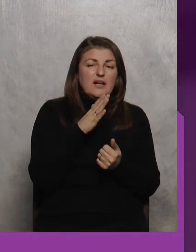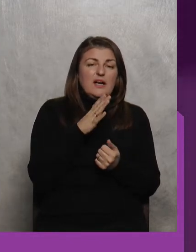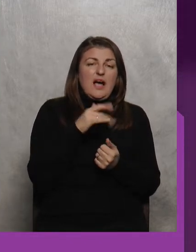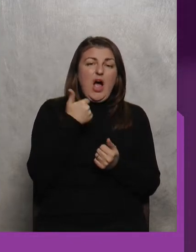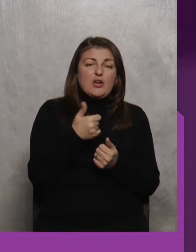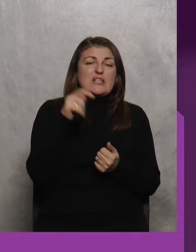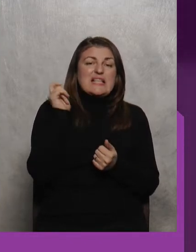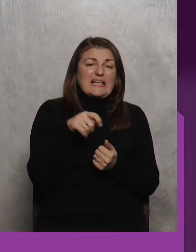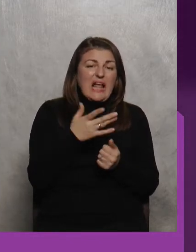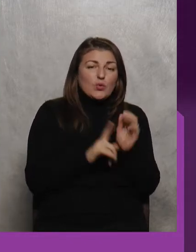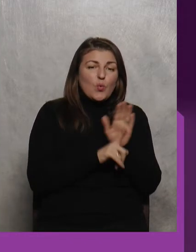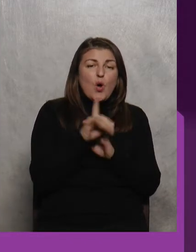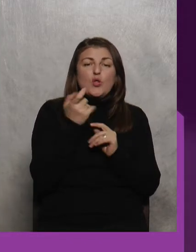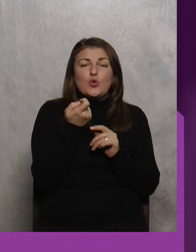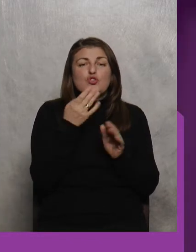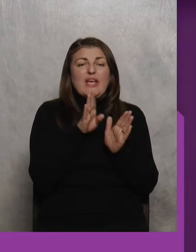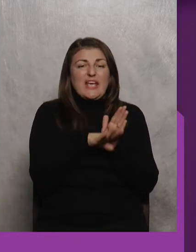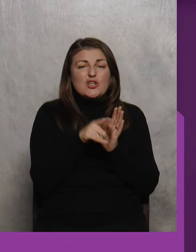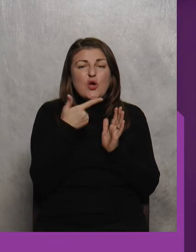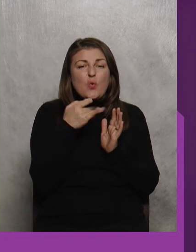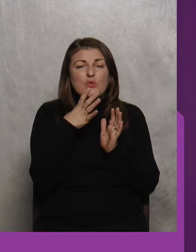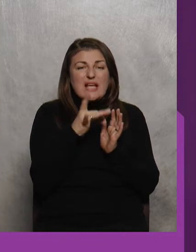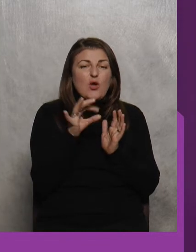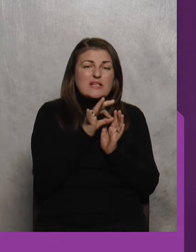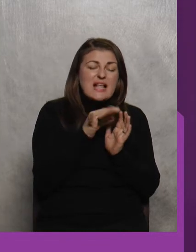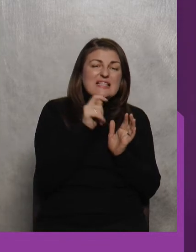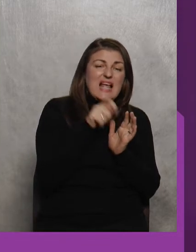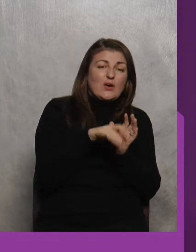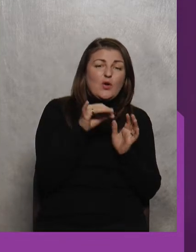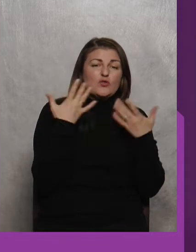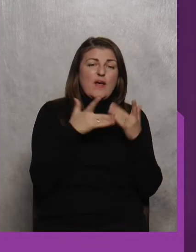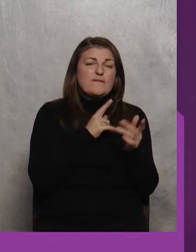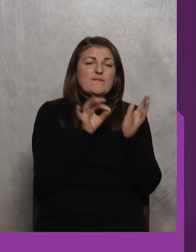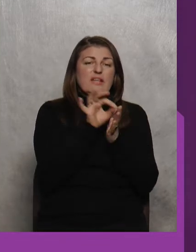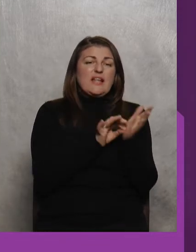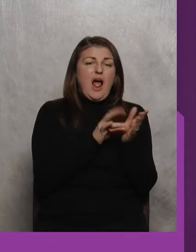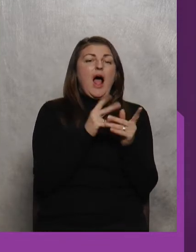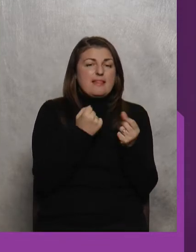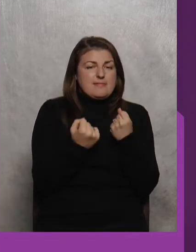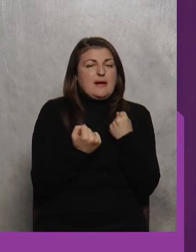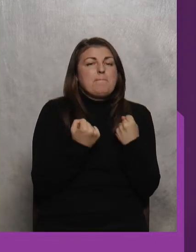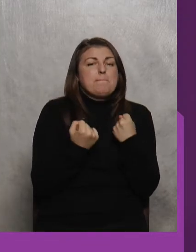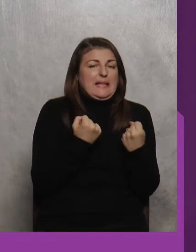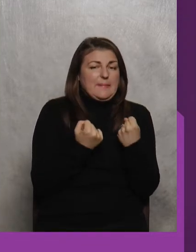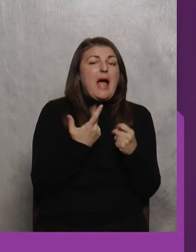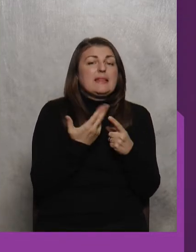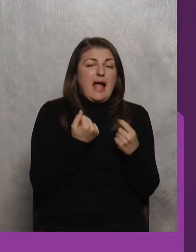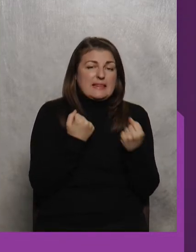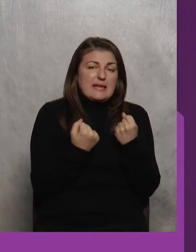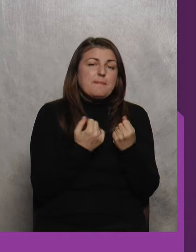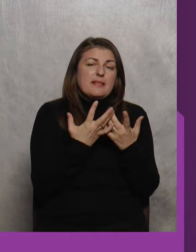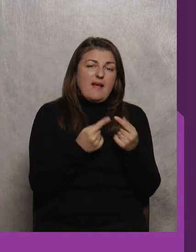В'ячеслав стартанув. Трошки гірше Гусар Олександр стартанув і відразу. Але тримається. Але тримає,